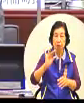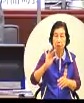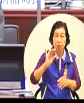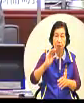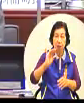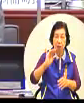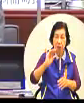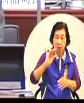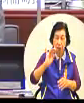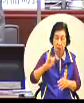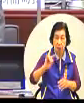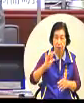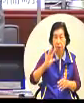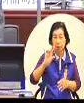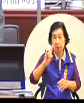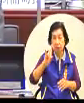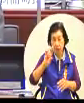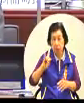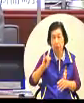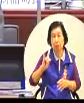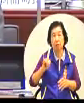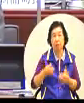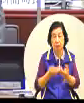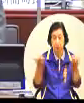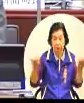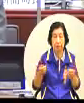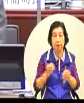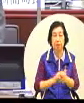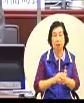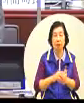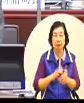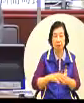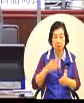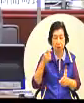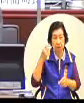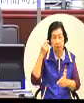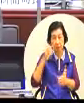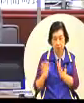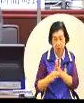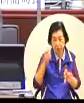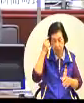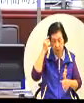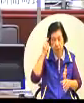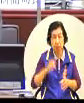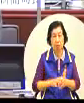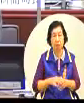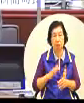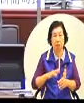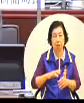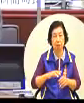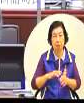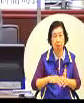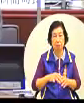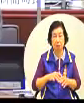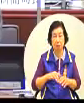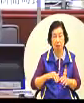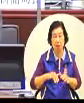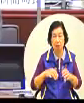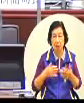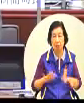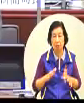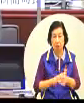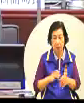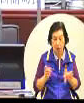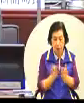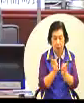1000度1000分的理想，但是在落实理想的过程就有很多艰难的过程，但是我们知